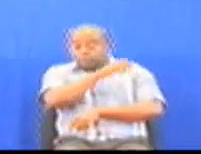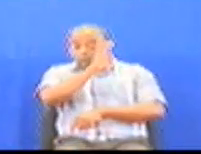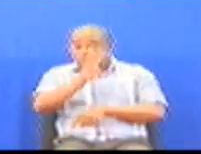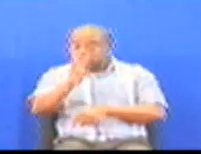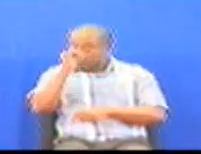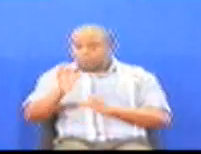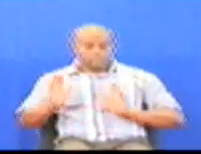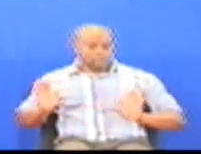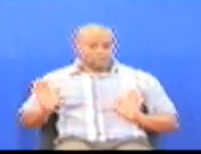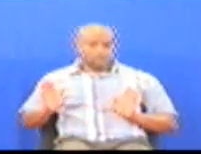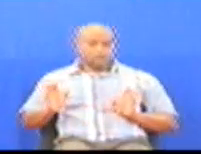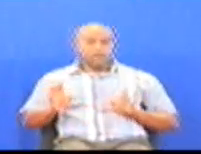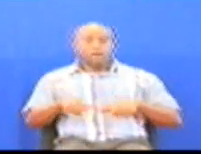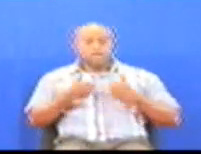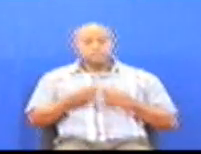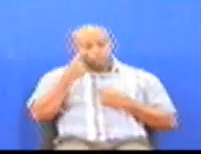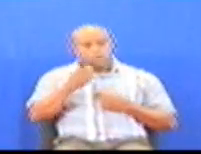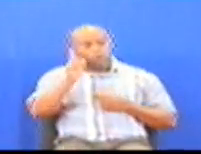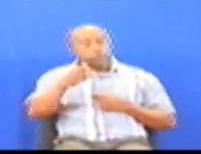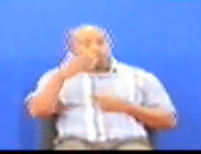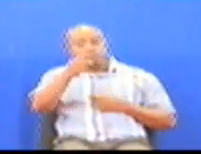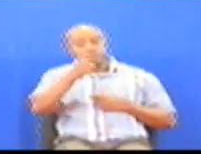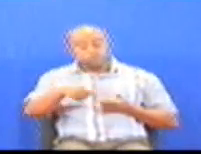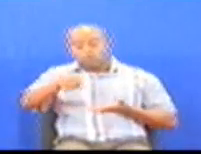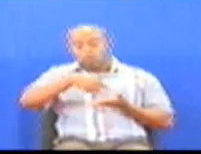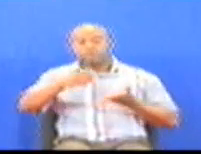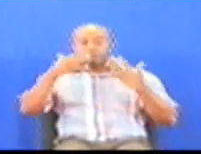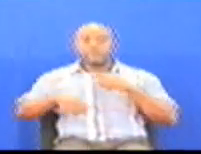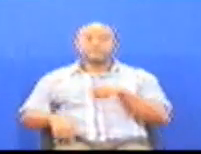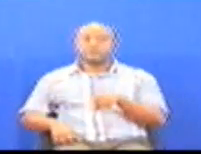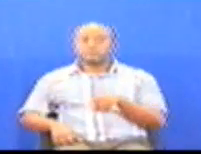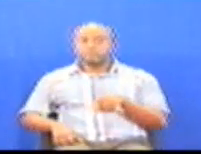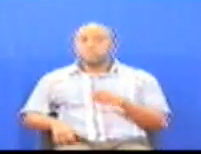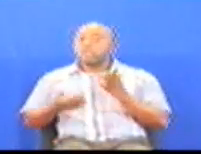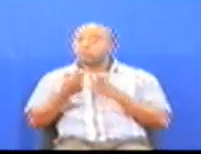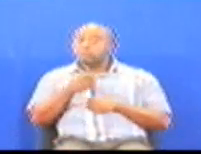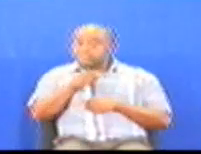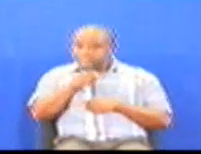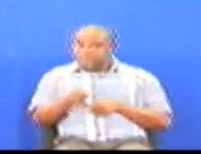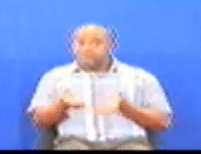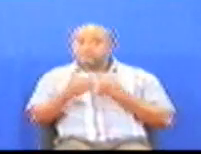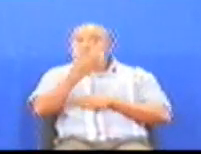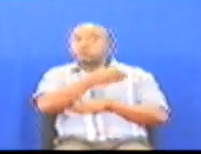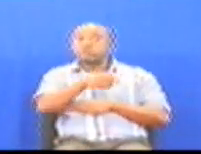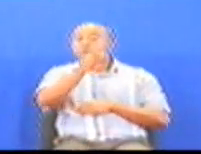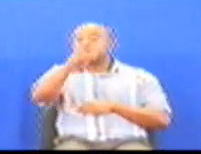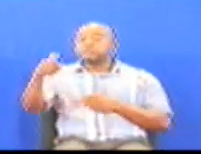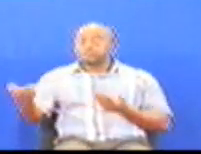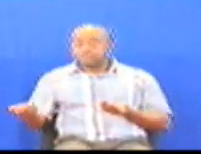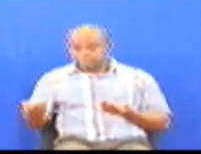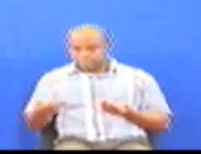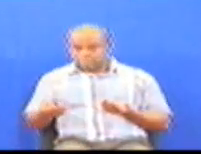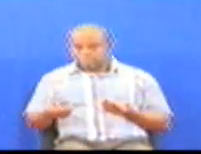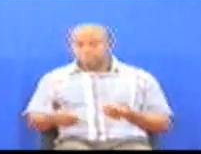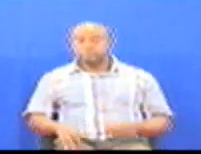kwangu mimi kuniuliza mbunge wa wilaya Kilindi, nahitaji zaidi vituo vya afya kwa sababu ndivyo ambavyo vinaweza vikahudumia wananchi wangu na kuweza kufika